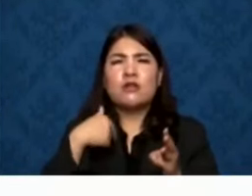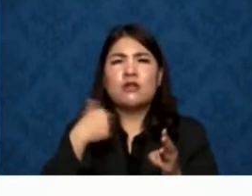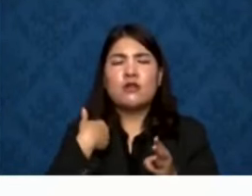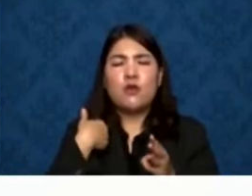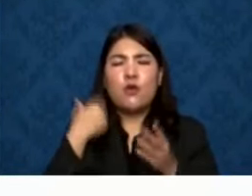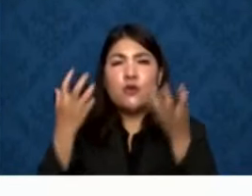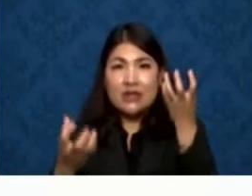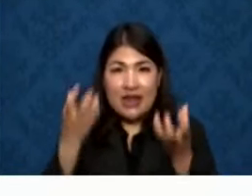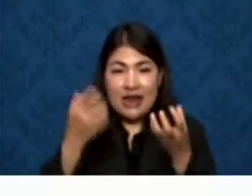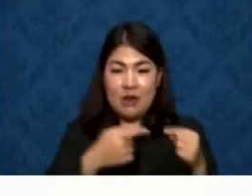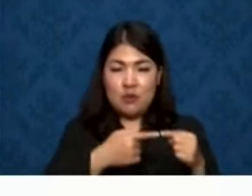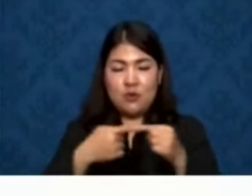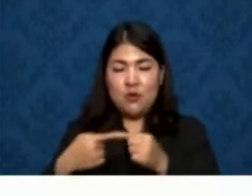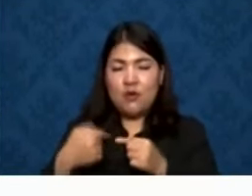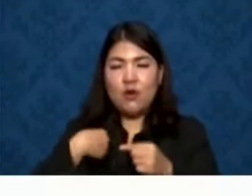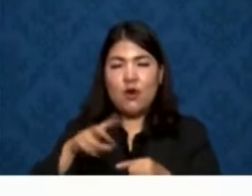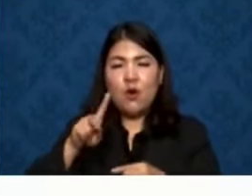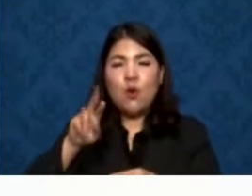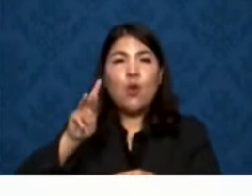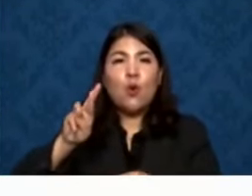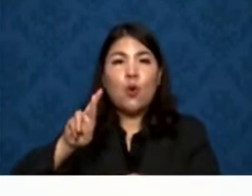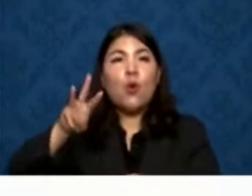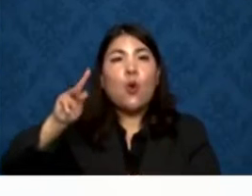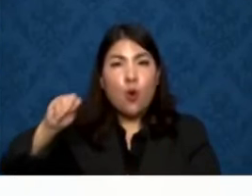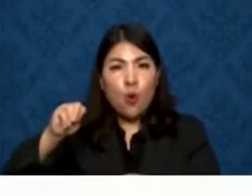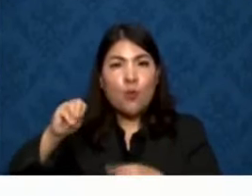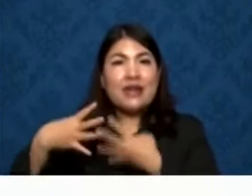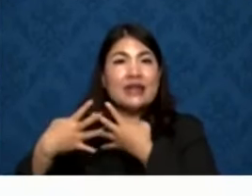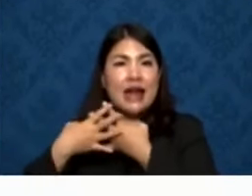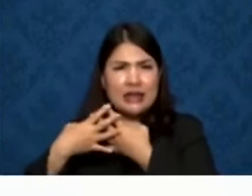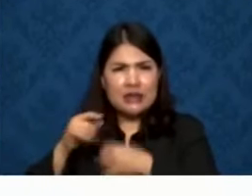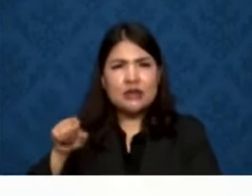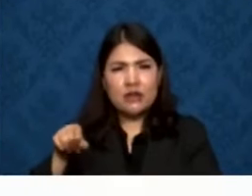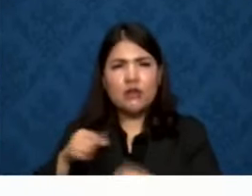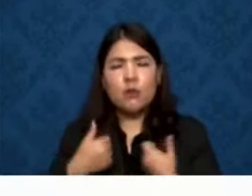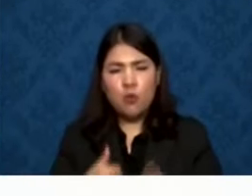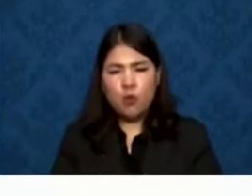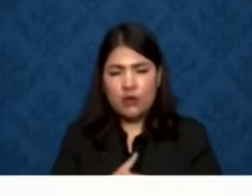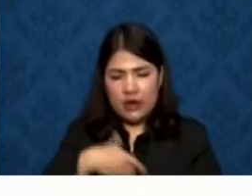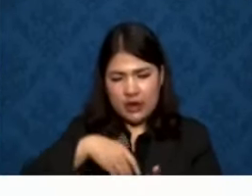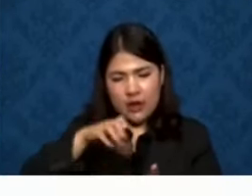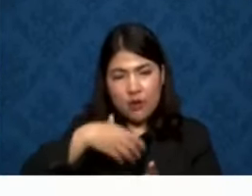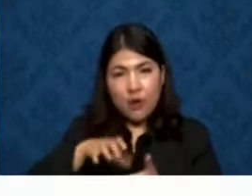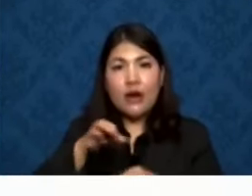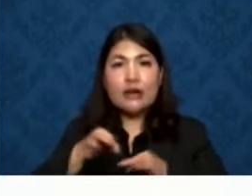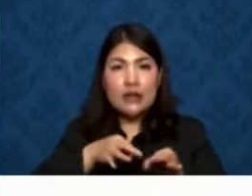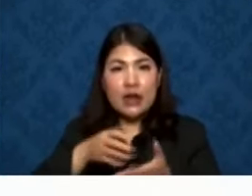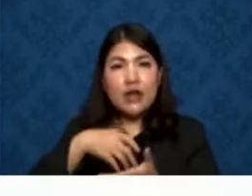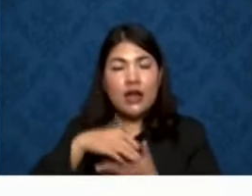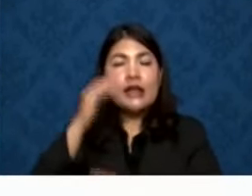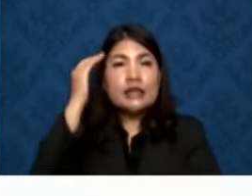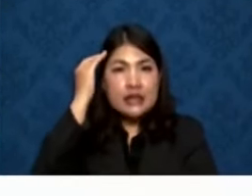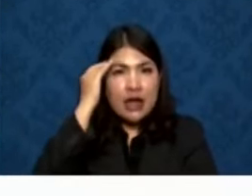จุรินทร์เองหลังจากนั้นมีการลุกขึ้นตอบโต้นะฮะบอกว่าหลักใหญ่ที่บอกว่ากฎหมายเกิดสมัยของรัฐบาลพลเอก